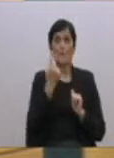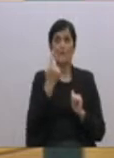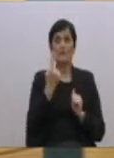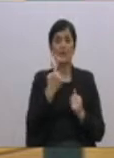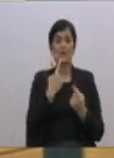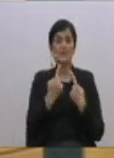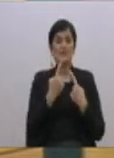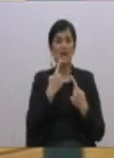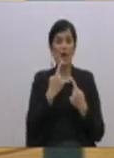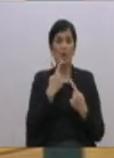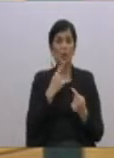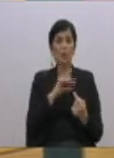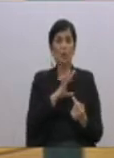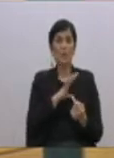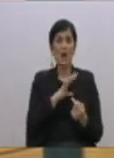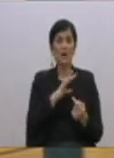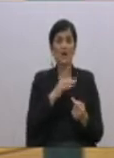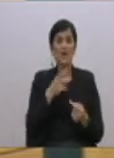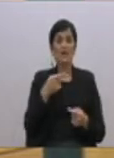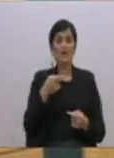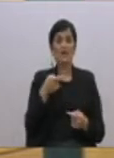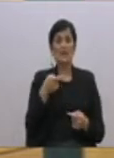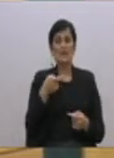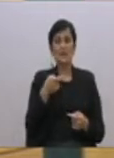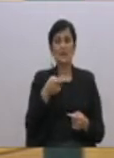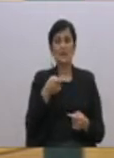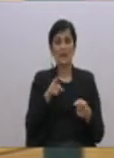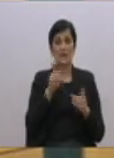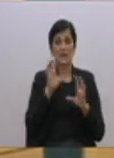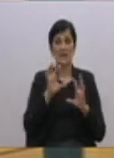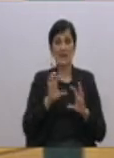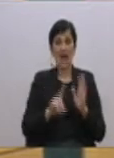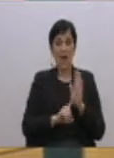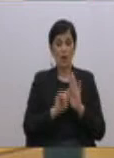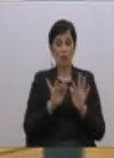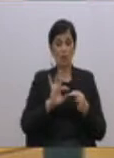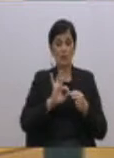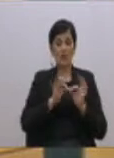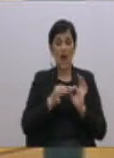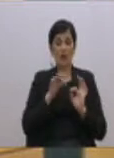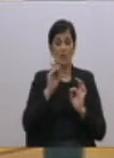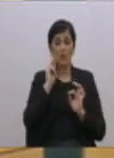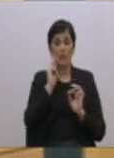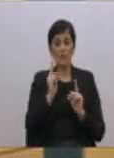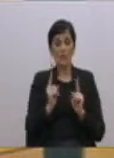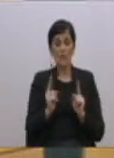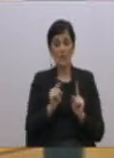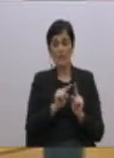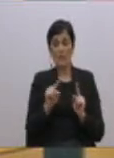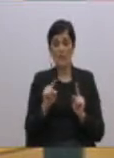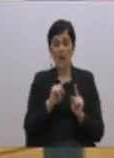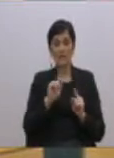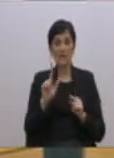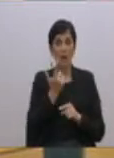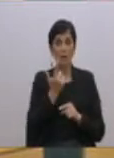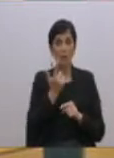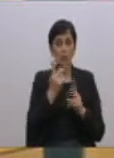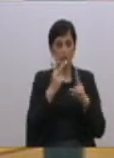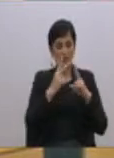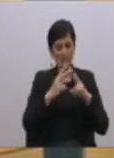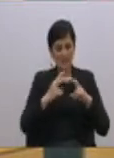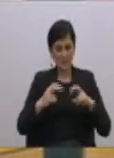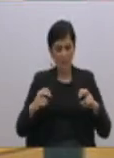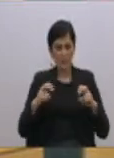იყო იმაზე, რომ იარაღის, ასე ვთქვათ, ამ კანონის ამოქმედებაში უნდა მოხდარიყო იარაღების ხელმეორედ